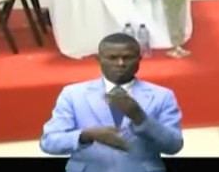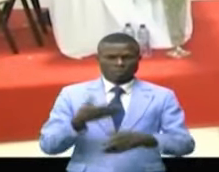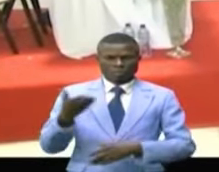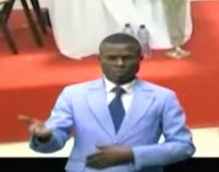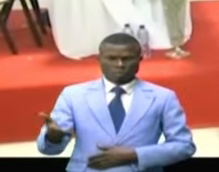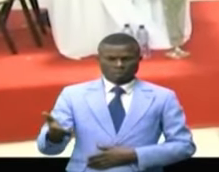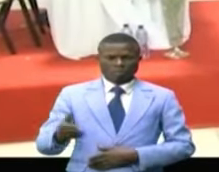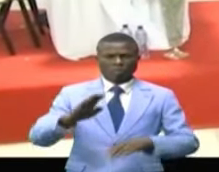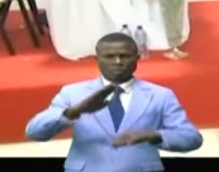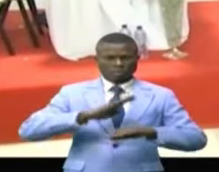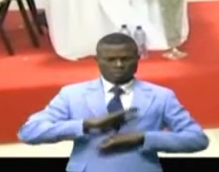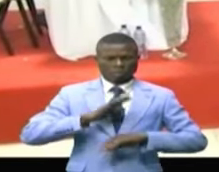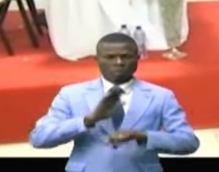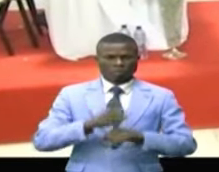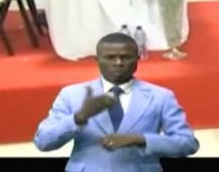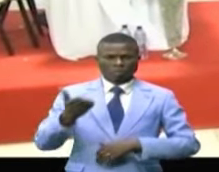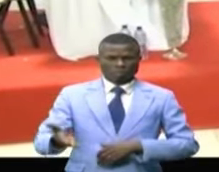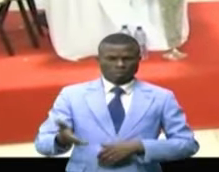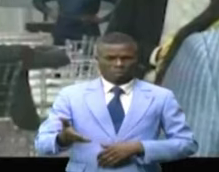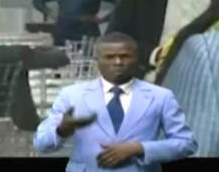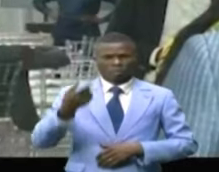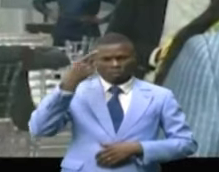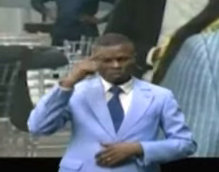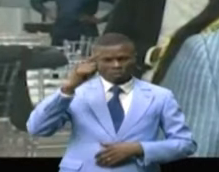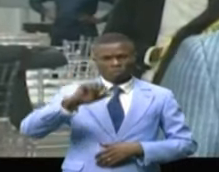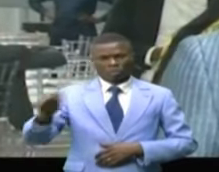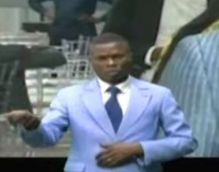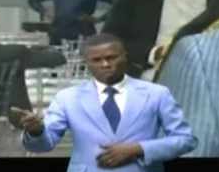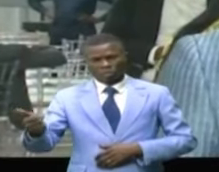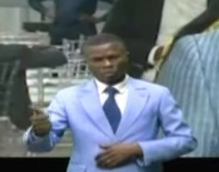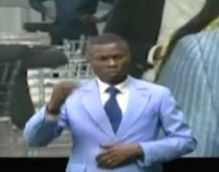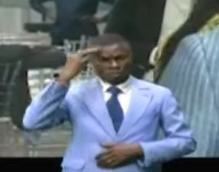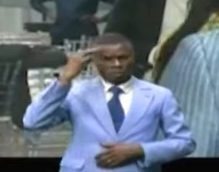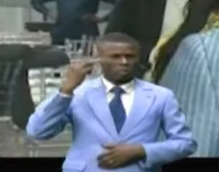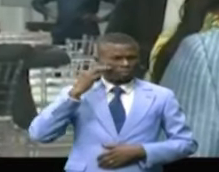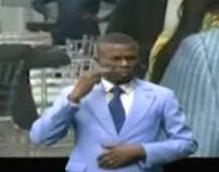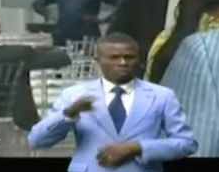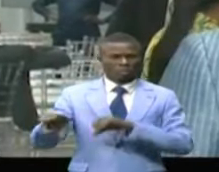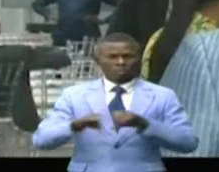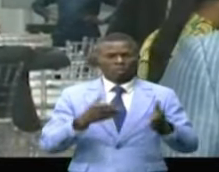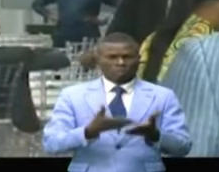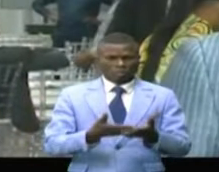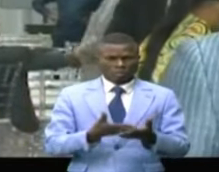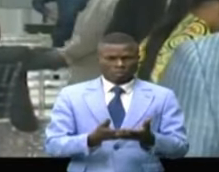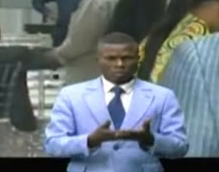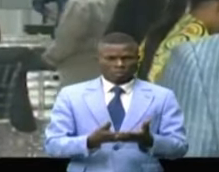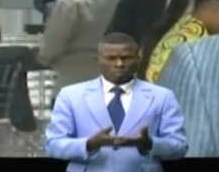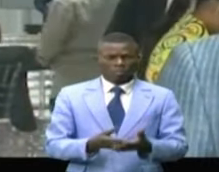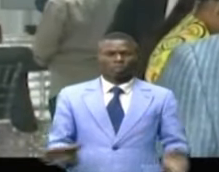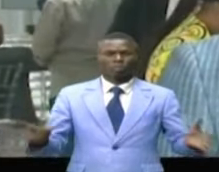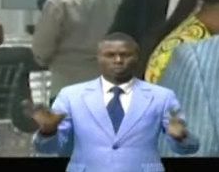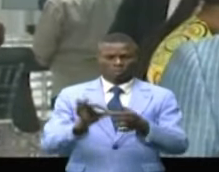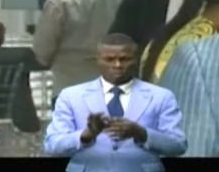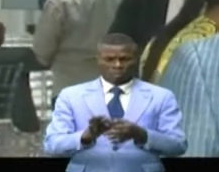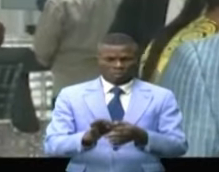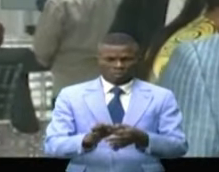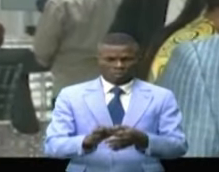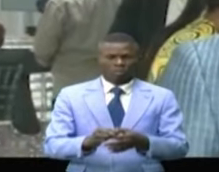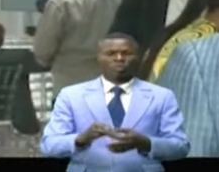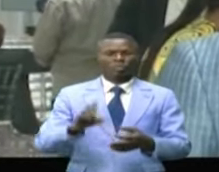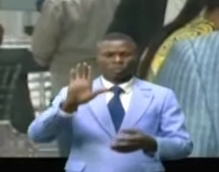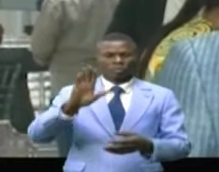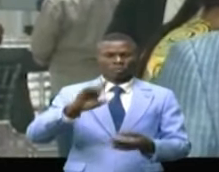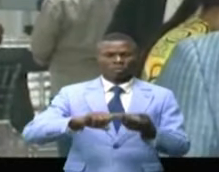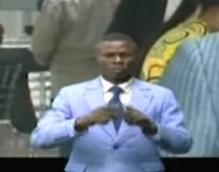D'abord, il y a eu la satisfaction des autres ministres sectoriels qui étaient associés par leurs collègues de